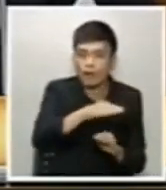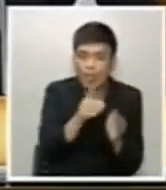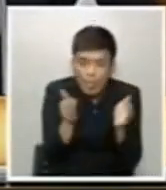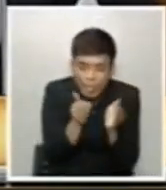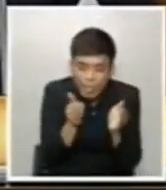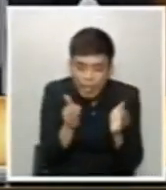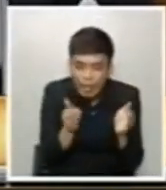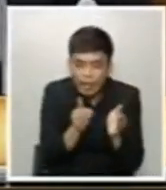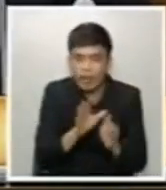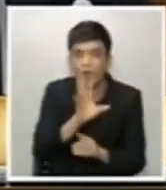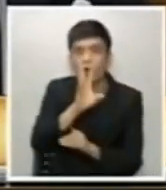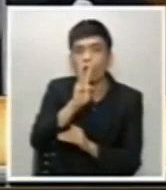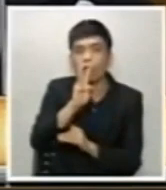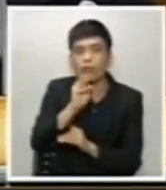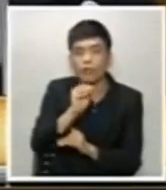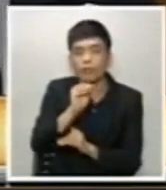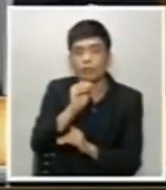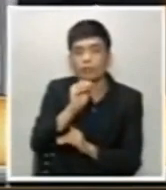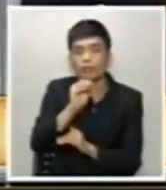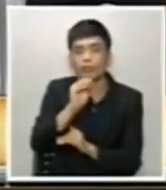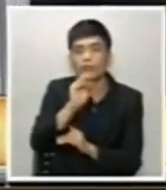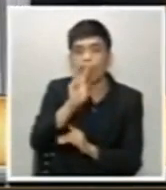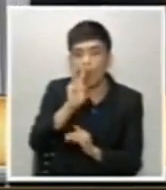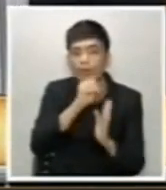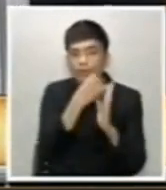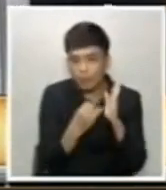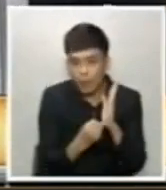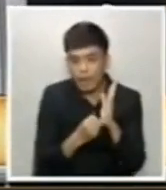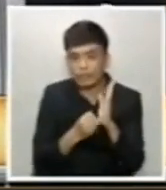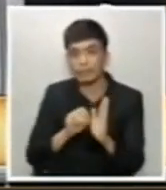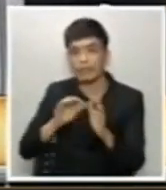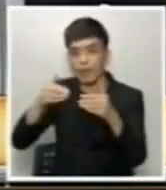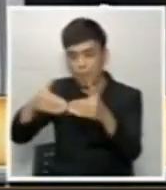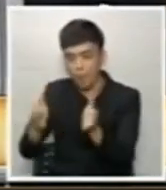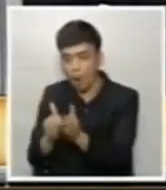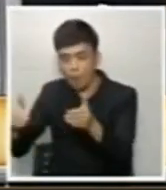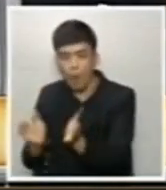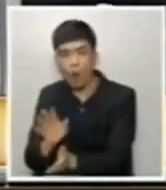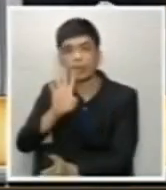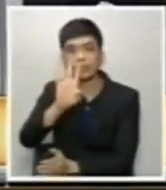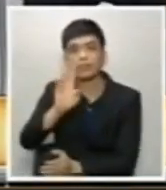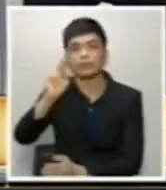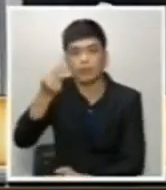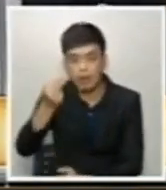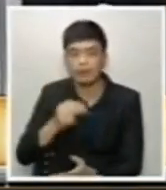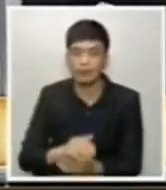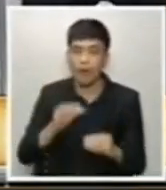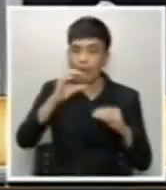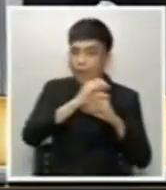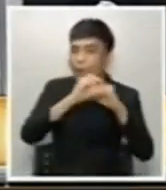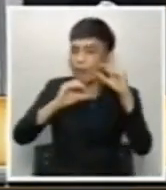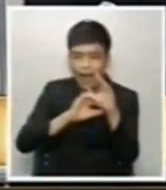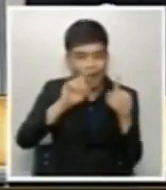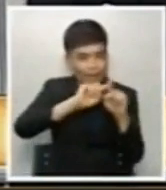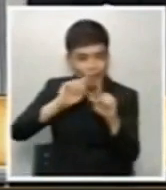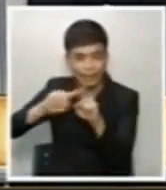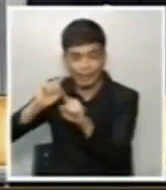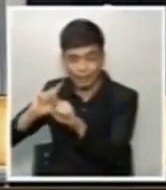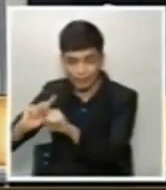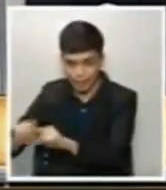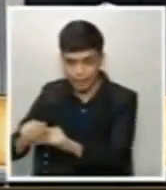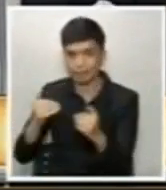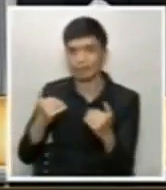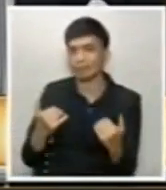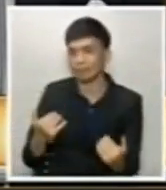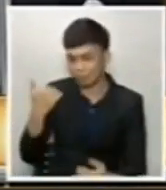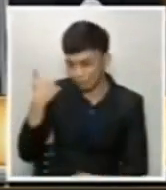นะครับอีก66จังหวัด 40,000 บ่อเพราะฉะนั้นนะครับนี่คือมาตรการที่เราคิดว่าวันนี้เนี่ยเราจะต้